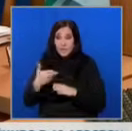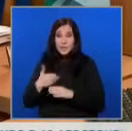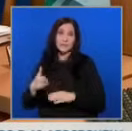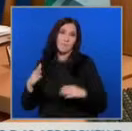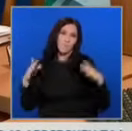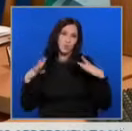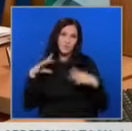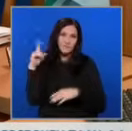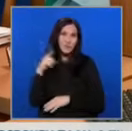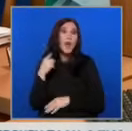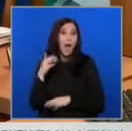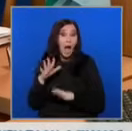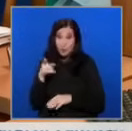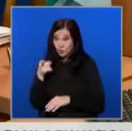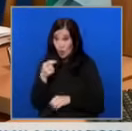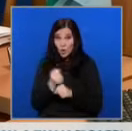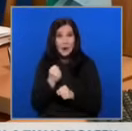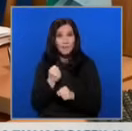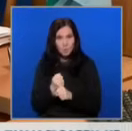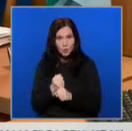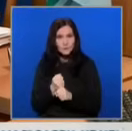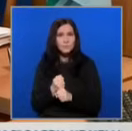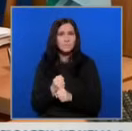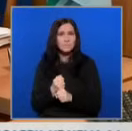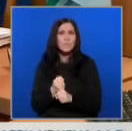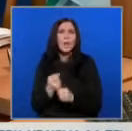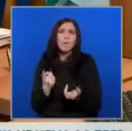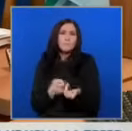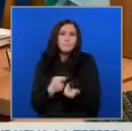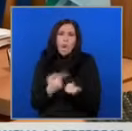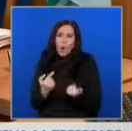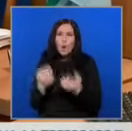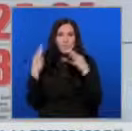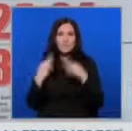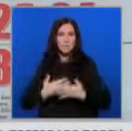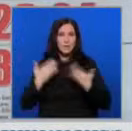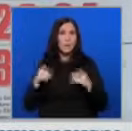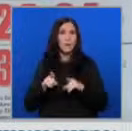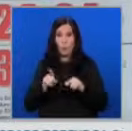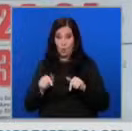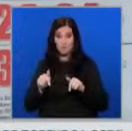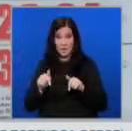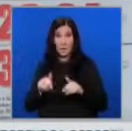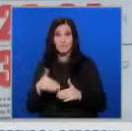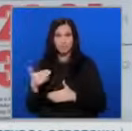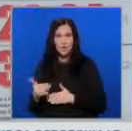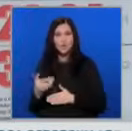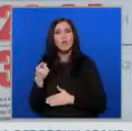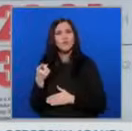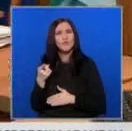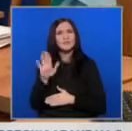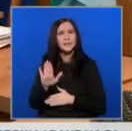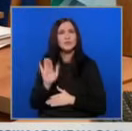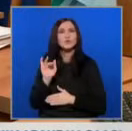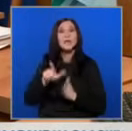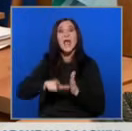дни, то ако работи в някои от официалните празници, които сега предстоят, това за него ще се яви